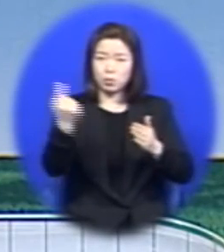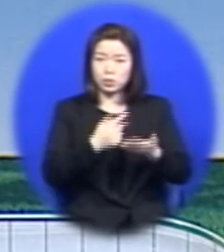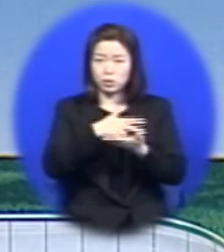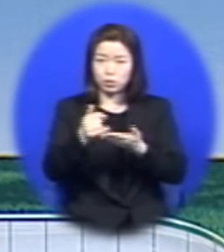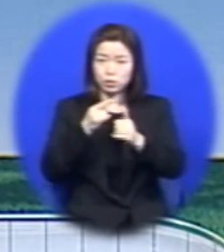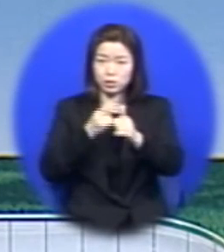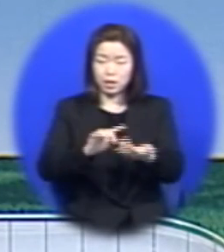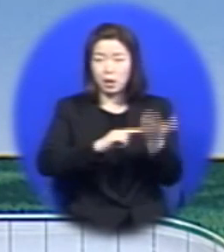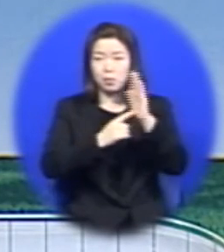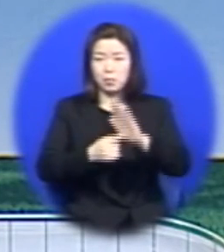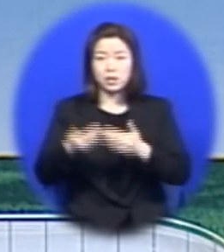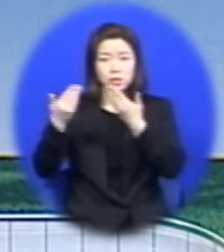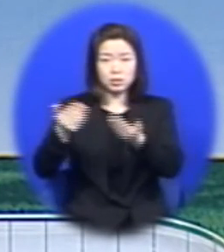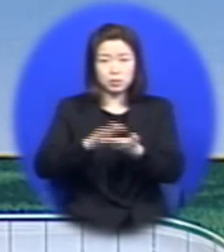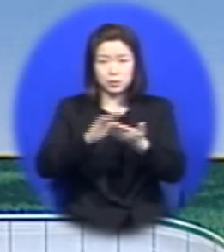반응하겠습니다.